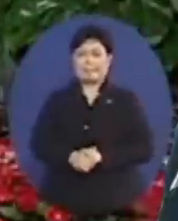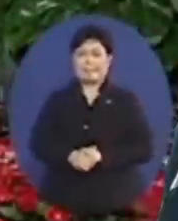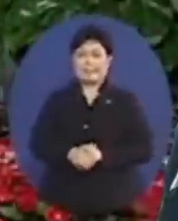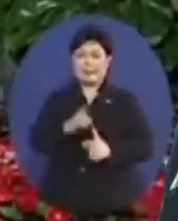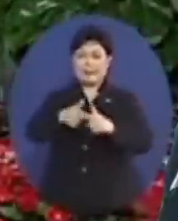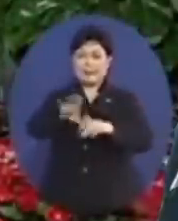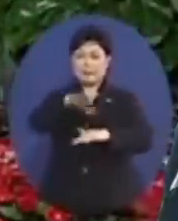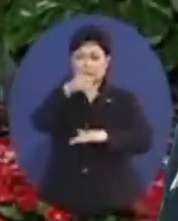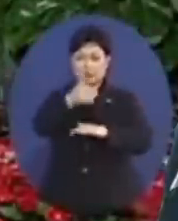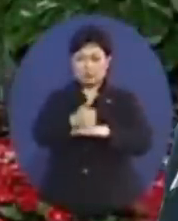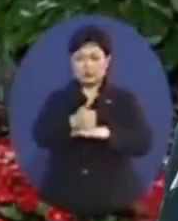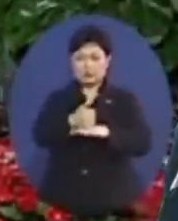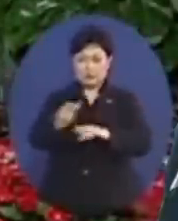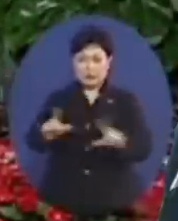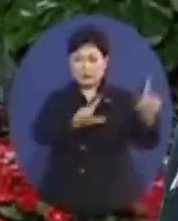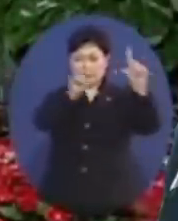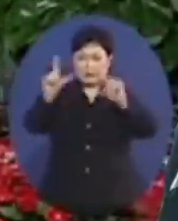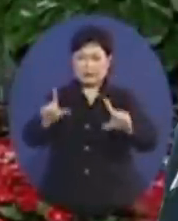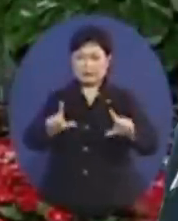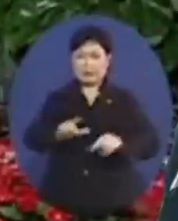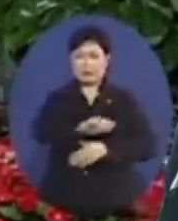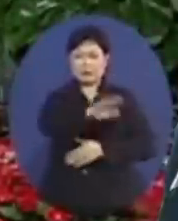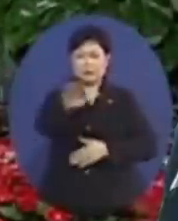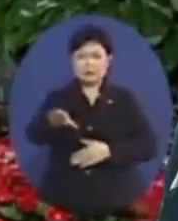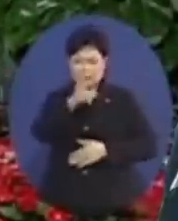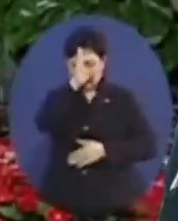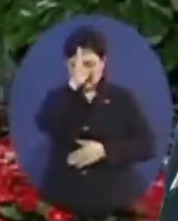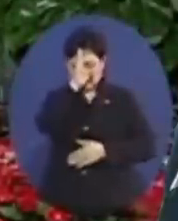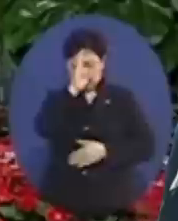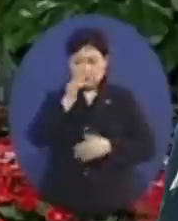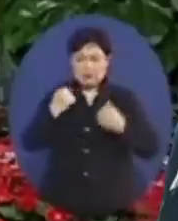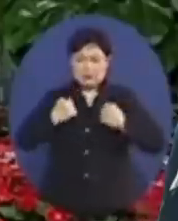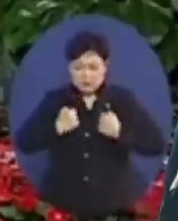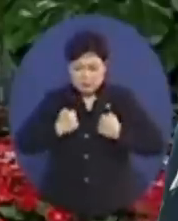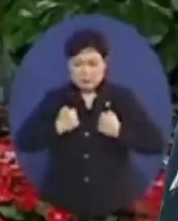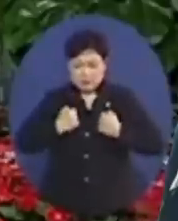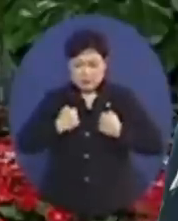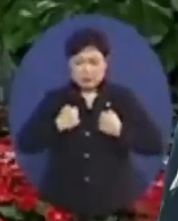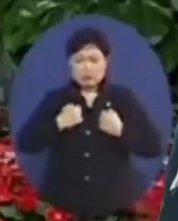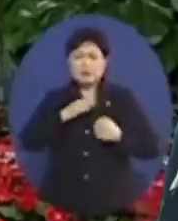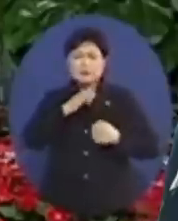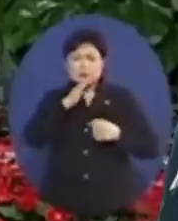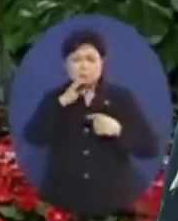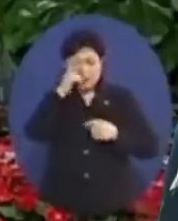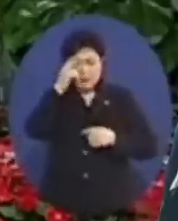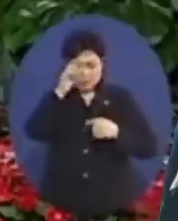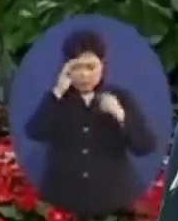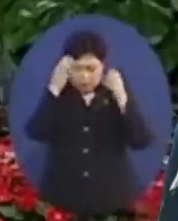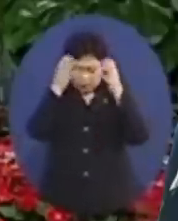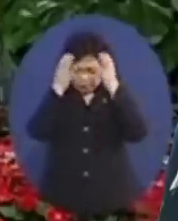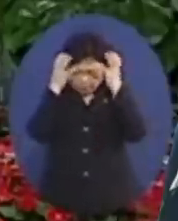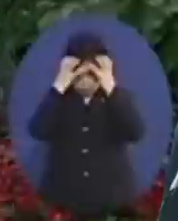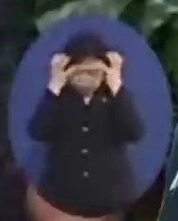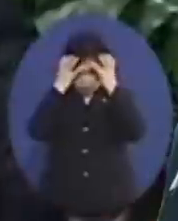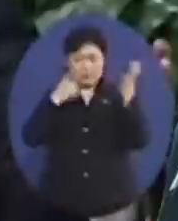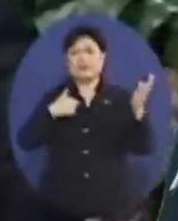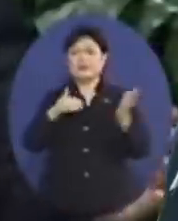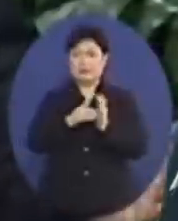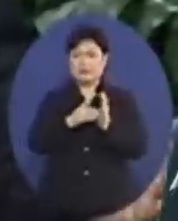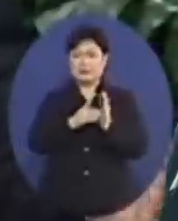예수 그리스도의 삶 자체가 우리의 질고를 몸에 짊어지고 그로 인한 슬픔을 당하였어요. 진정한 예수의 모습입니다.